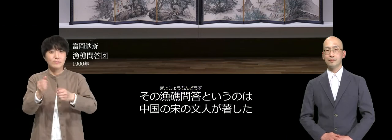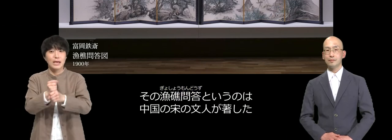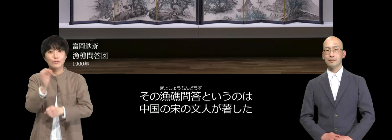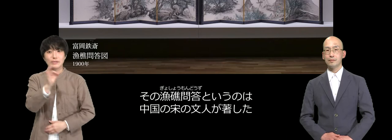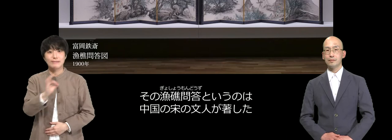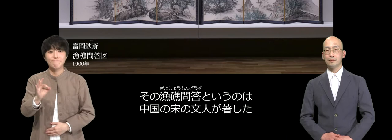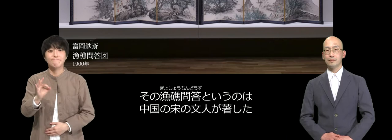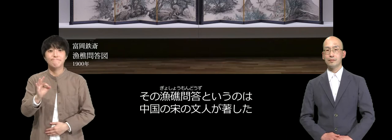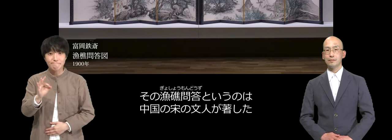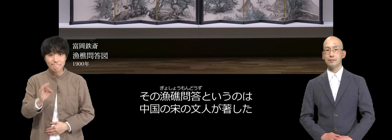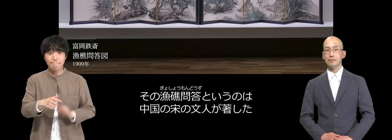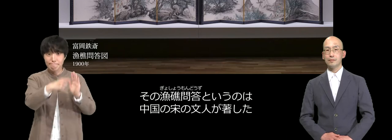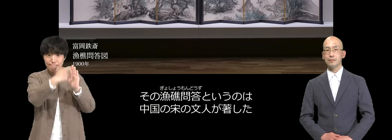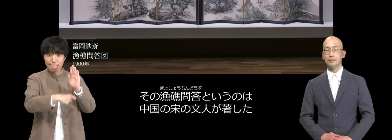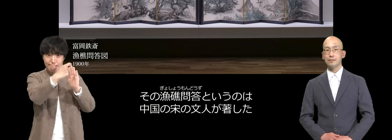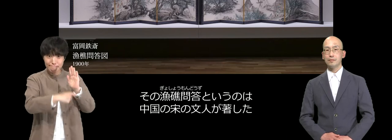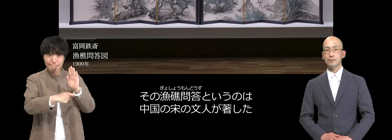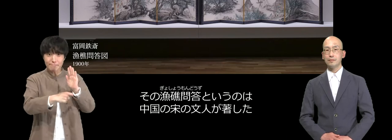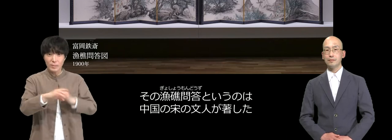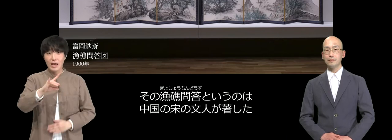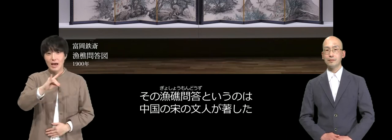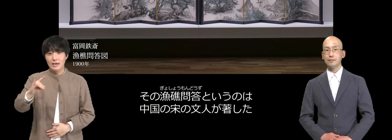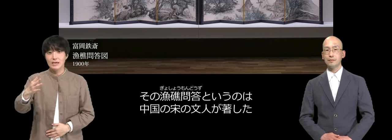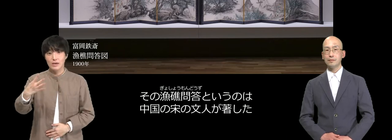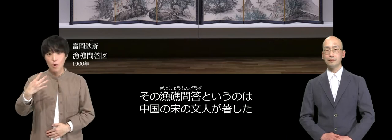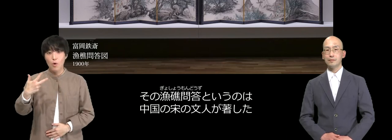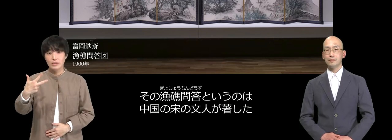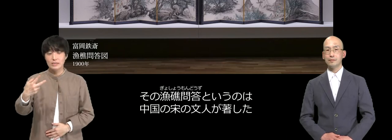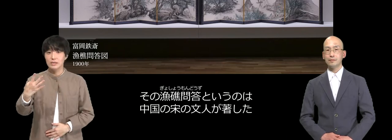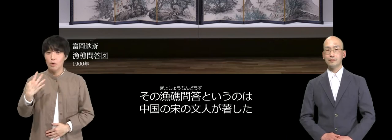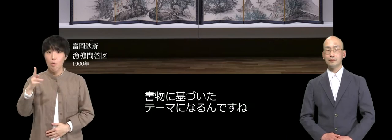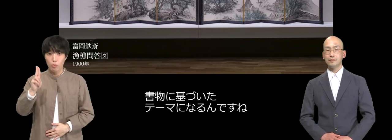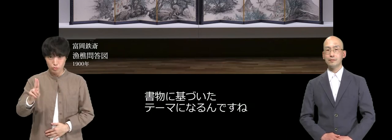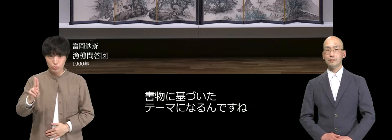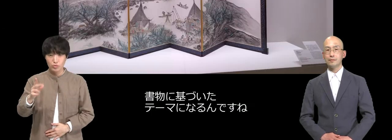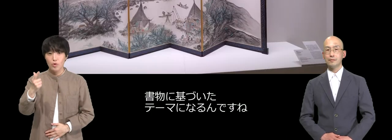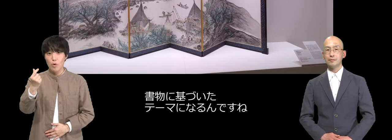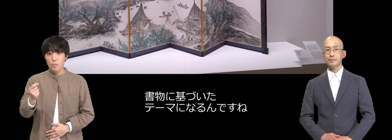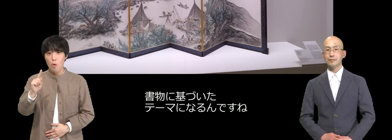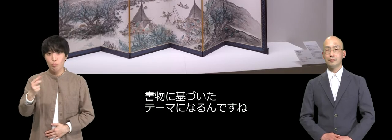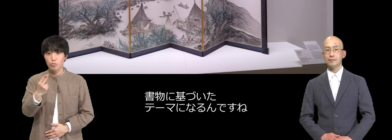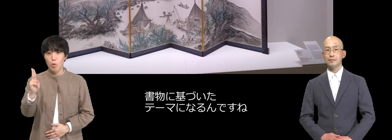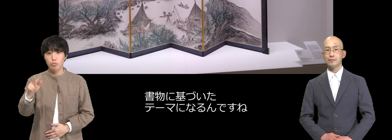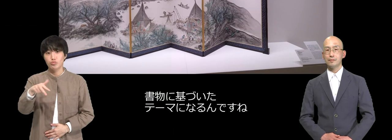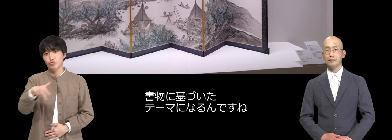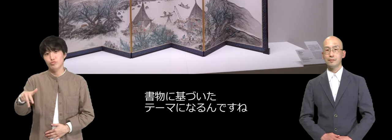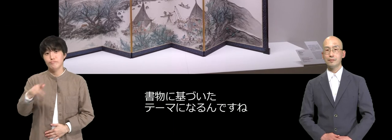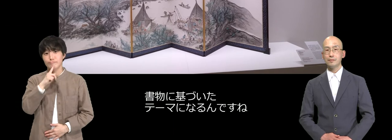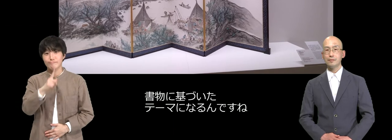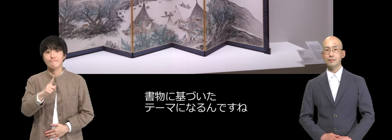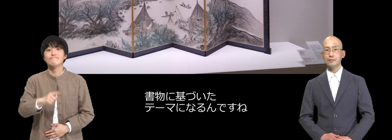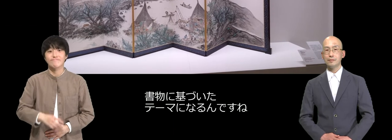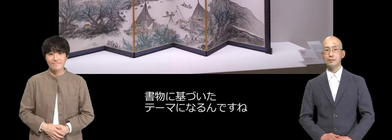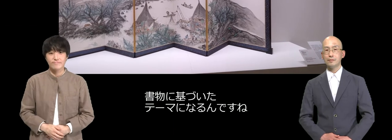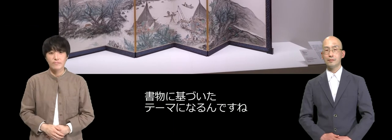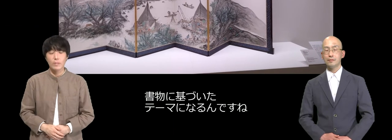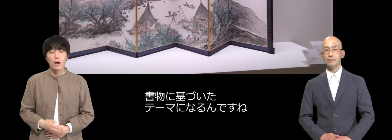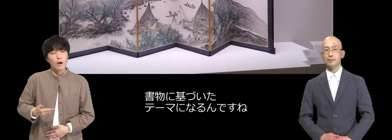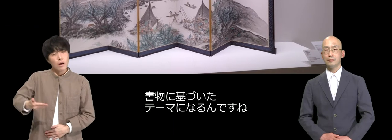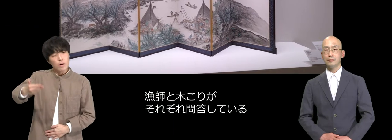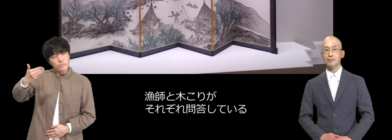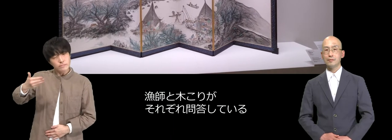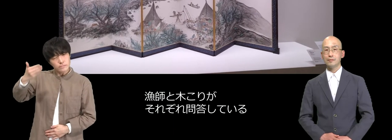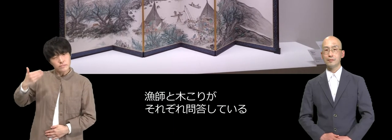っていうのは中国の宋の文人が著した書物に基づいたテーマになるんですね